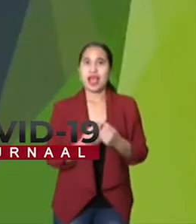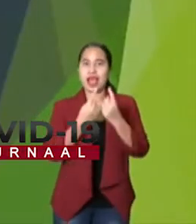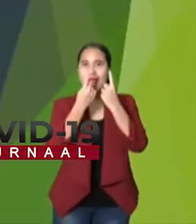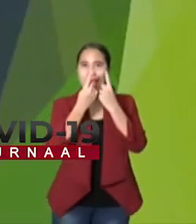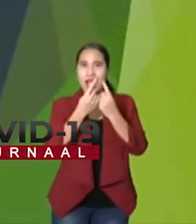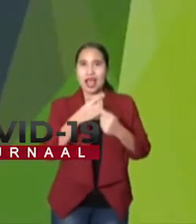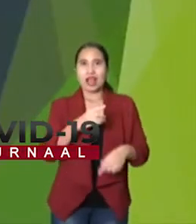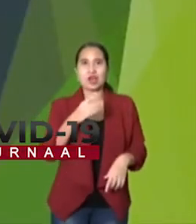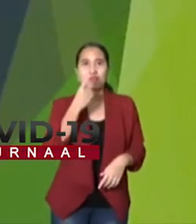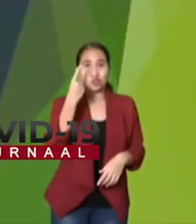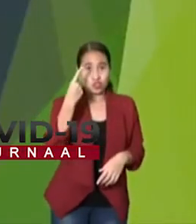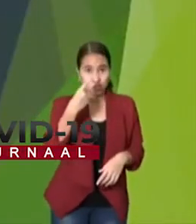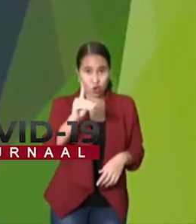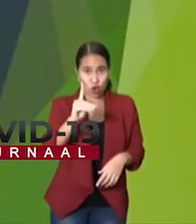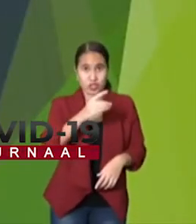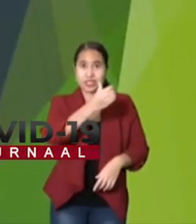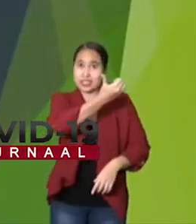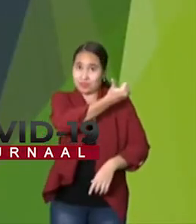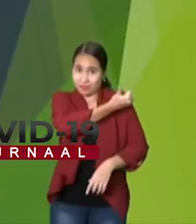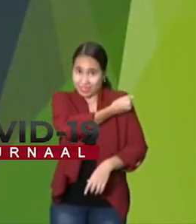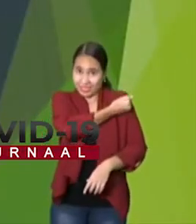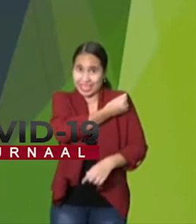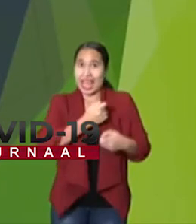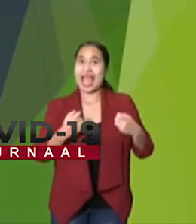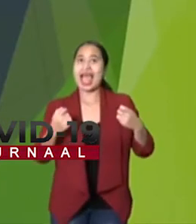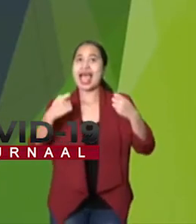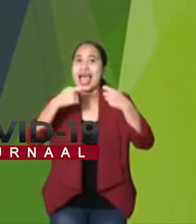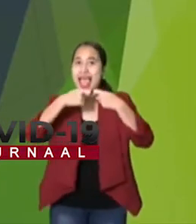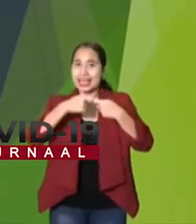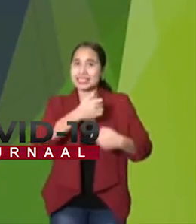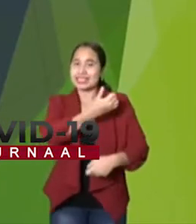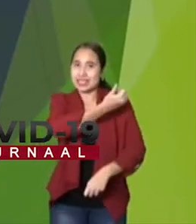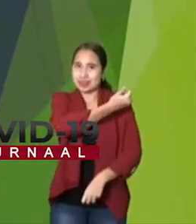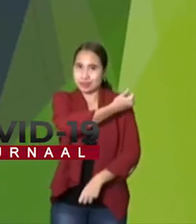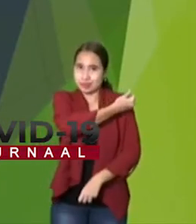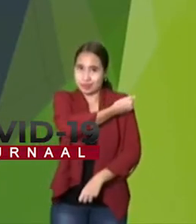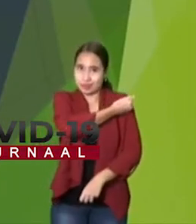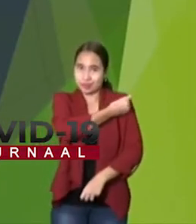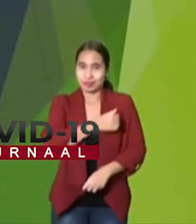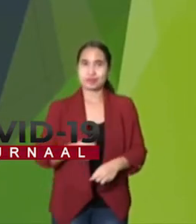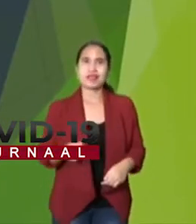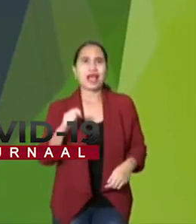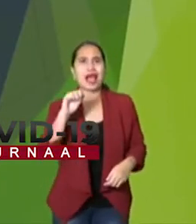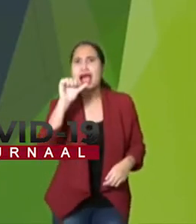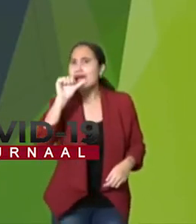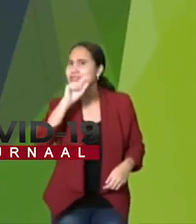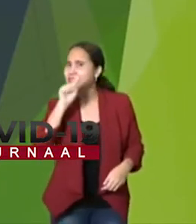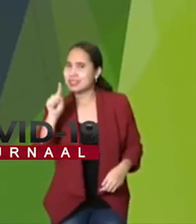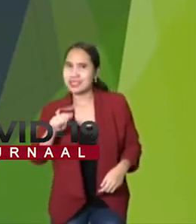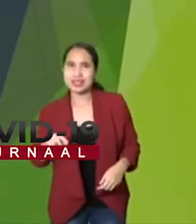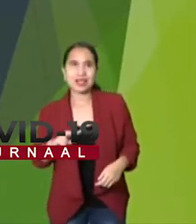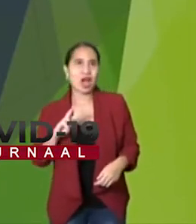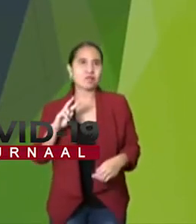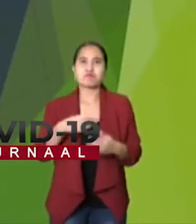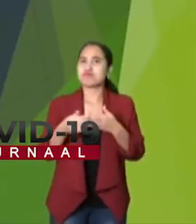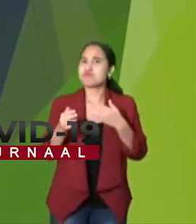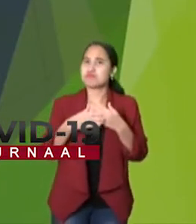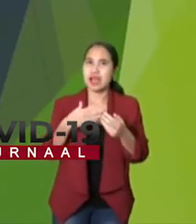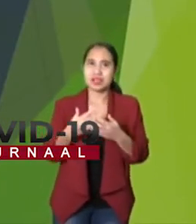11.629 mensen zijn al geboosterd. Het zij met AstraZeneca, het zij met Moderna, het zij met